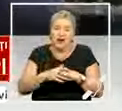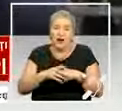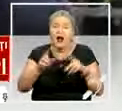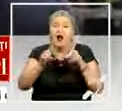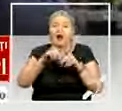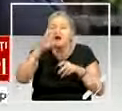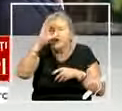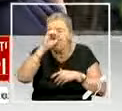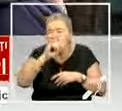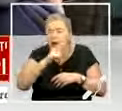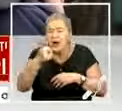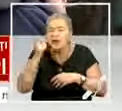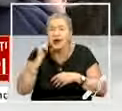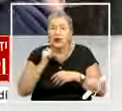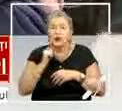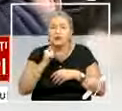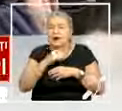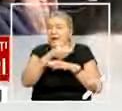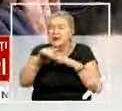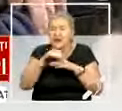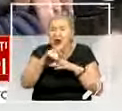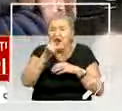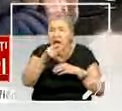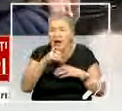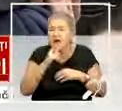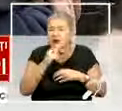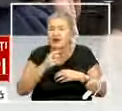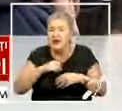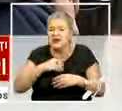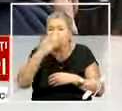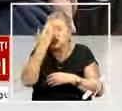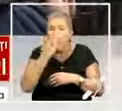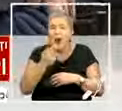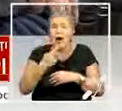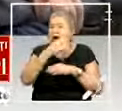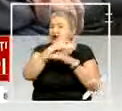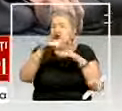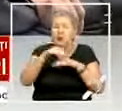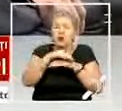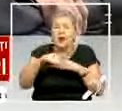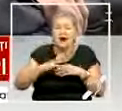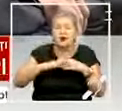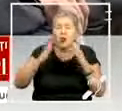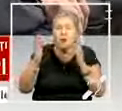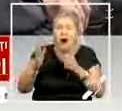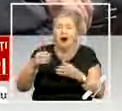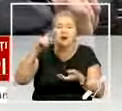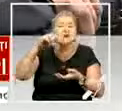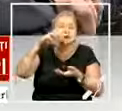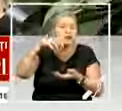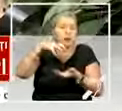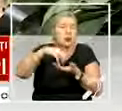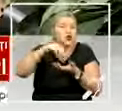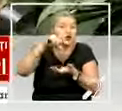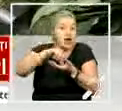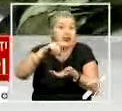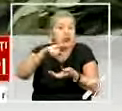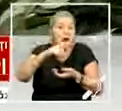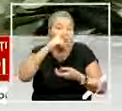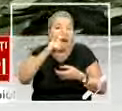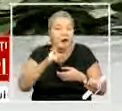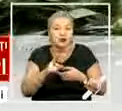trecută. Toată strada aceasta pe care se află școala, dar și bulevardul mare din zona centrală, au fost toate blocate ieri, pentru